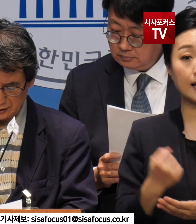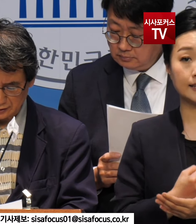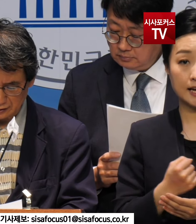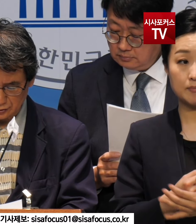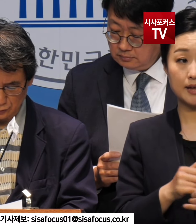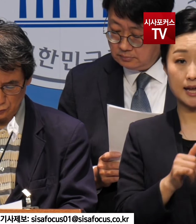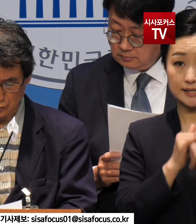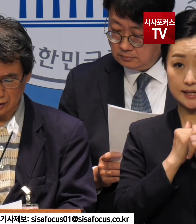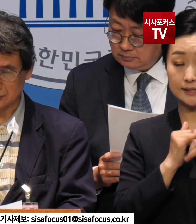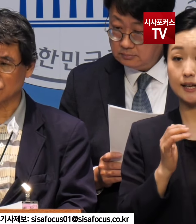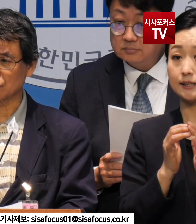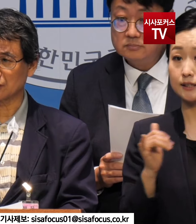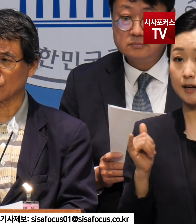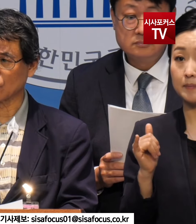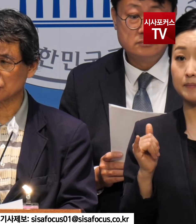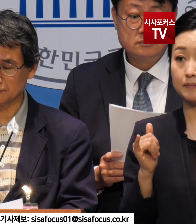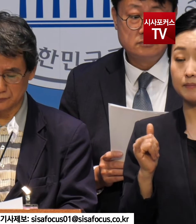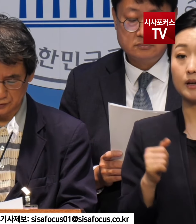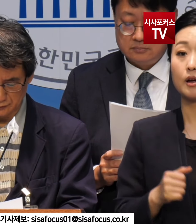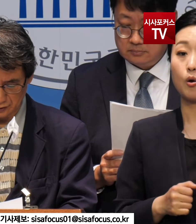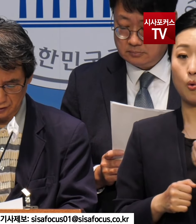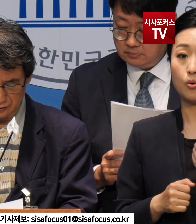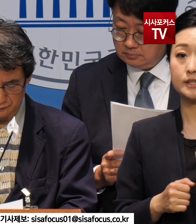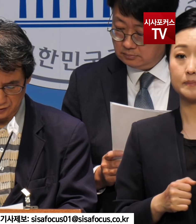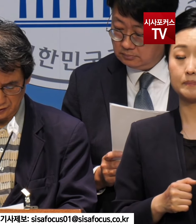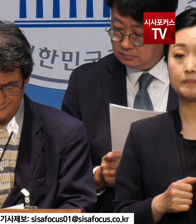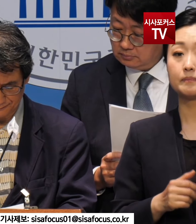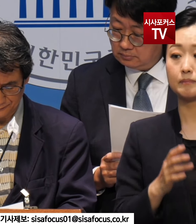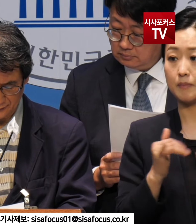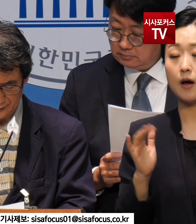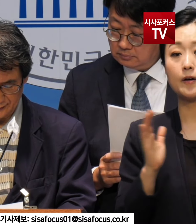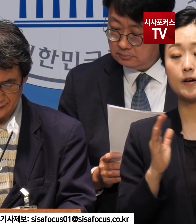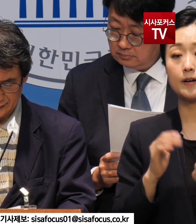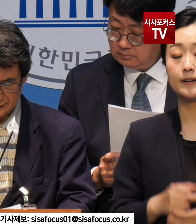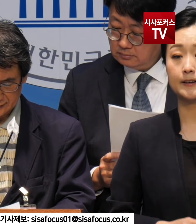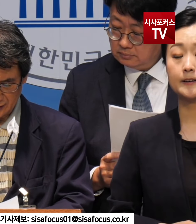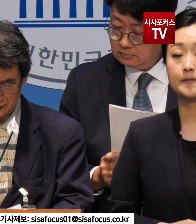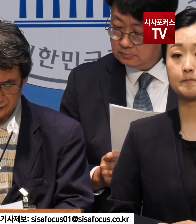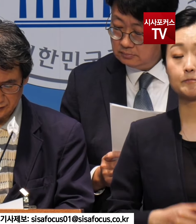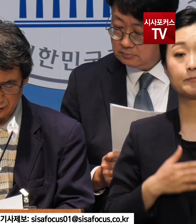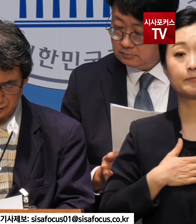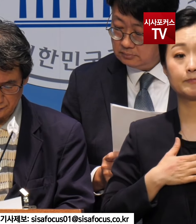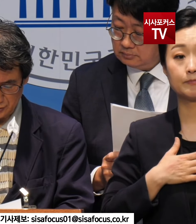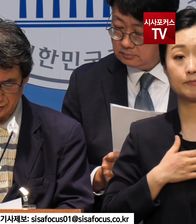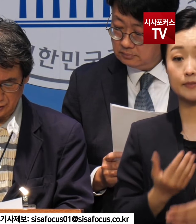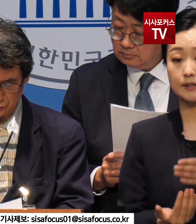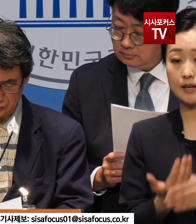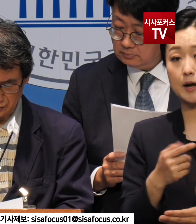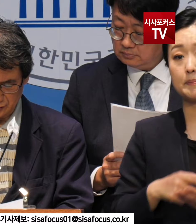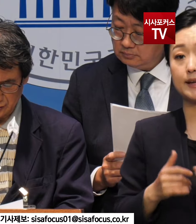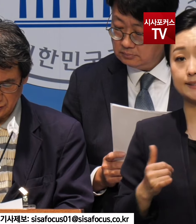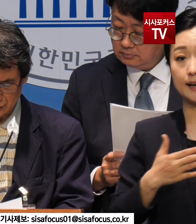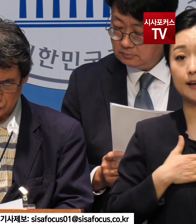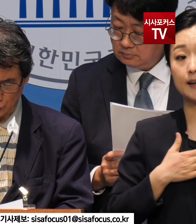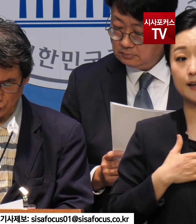안타깝게 자살 등으로 돌아가신 분들이 50여 명에 이릅니다. 제가 이 사건의